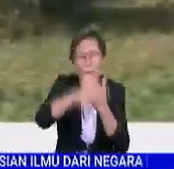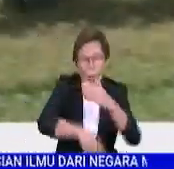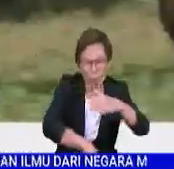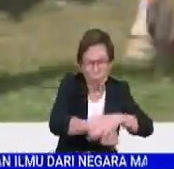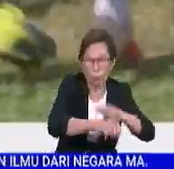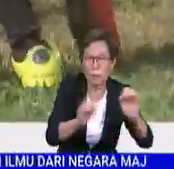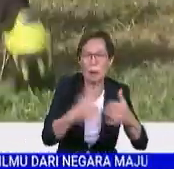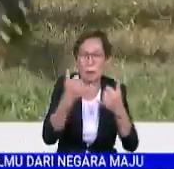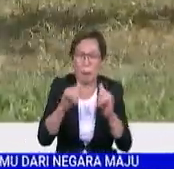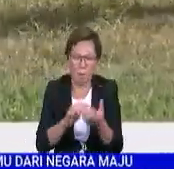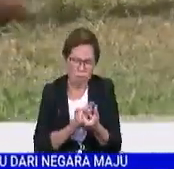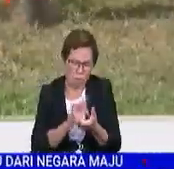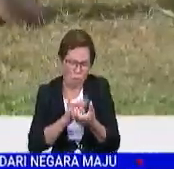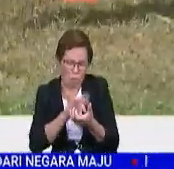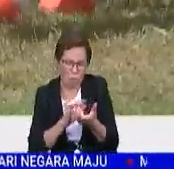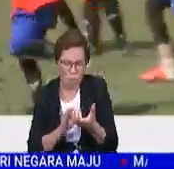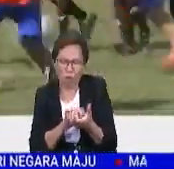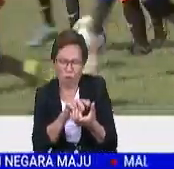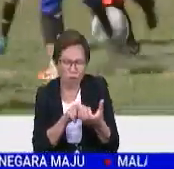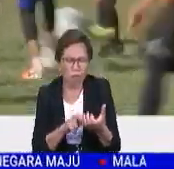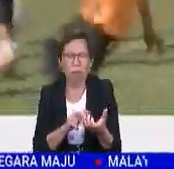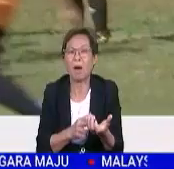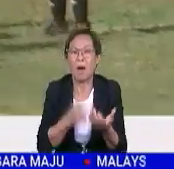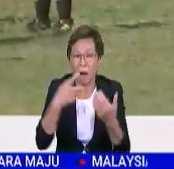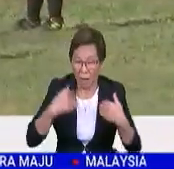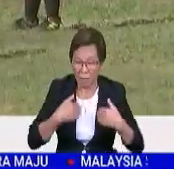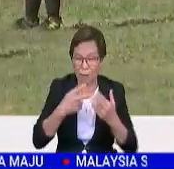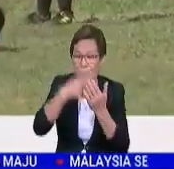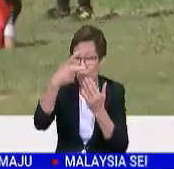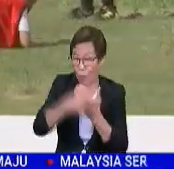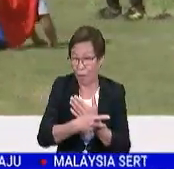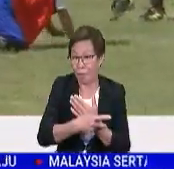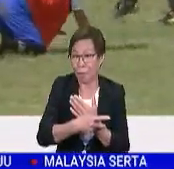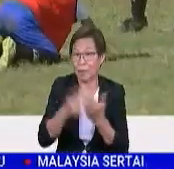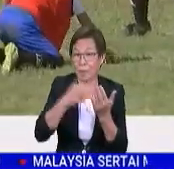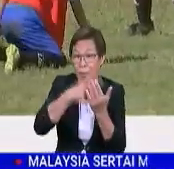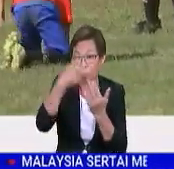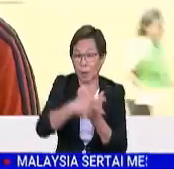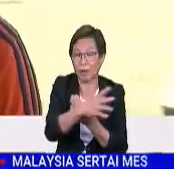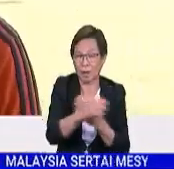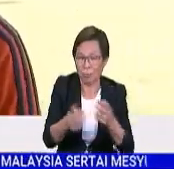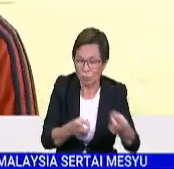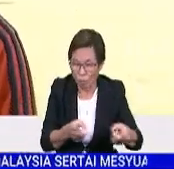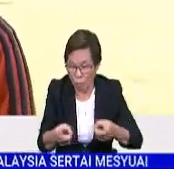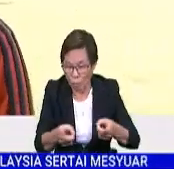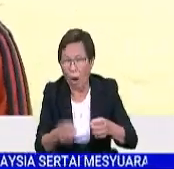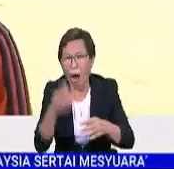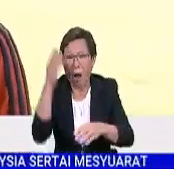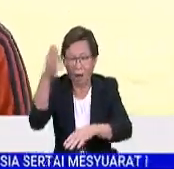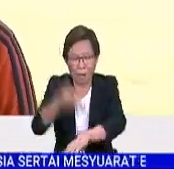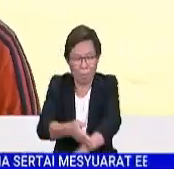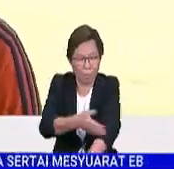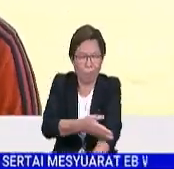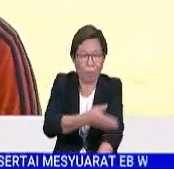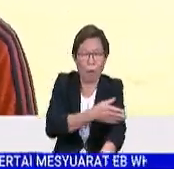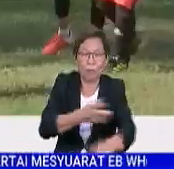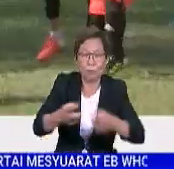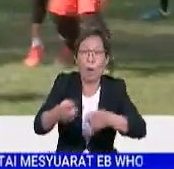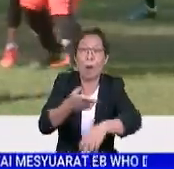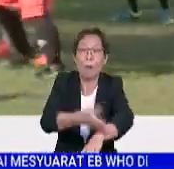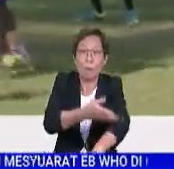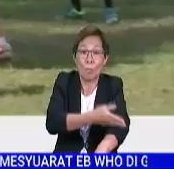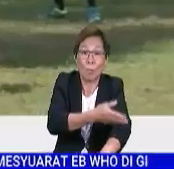bermain telefon semua kan dengan adanya program tundas seb se ni dia orang tumpuhkan semua disiplin dia orang akan meningkatlah bawa kepada